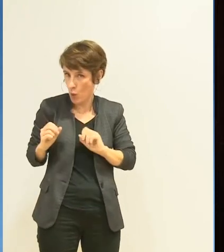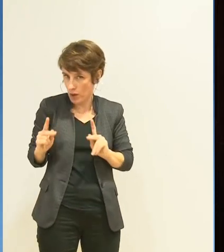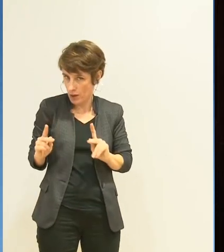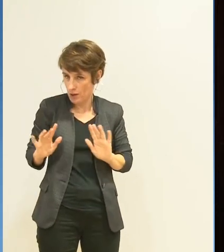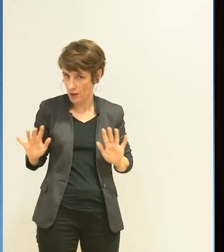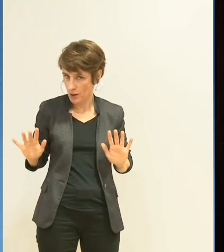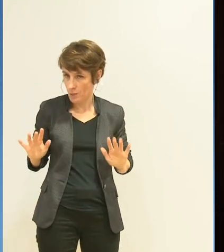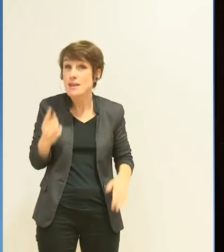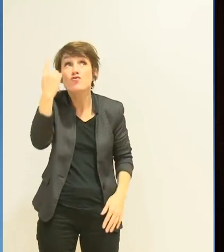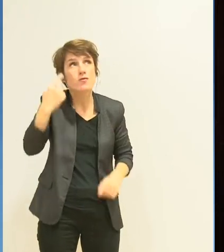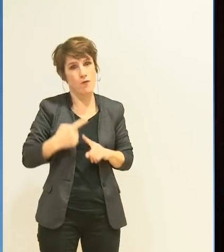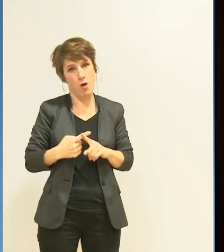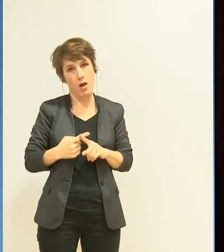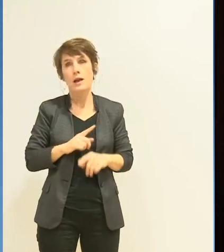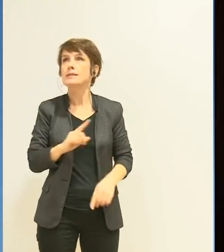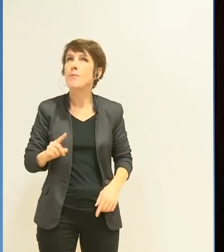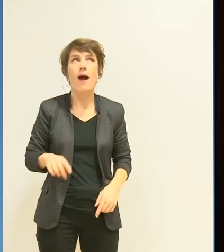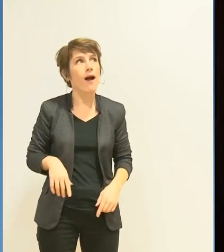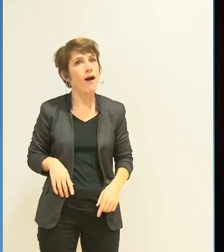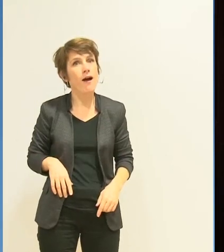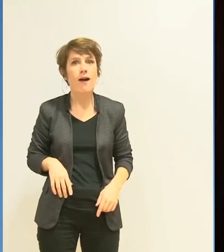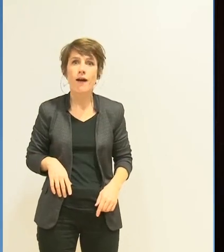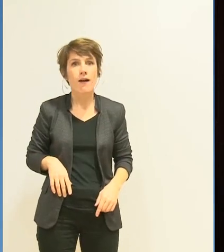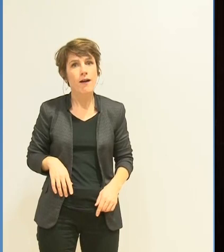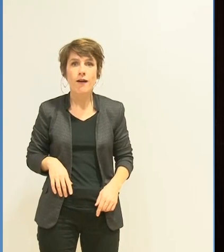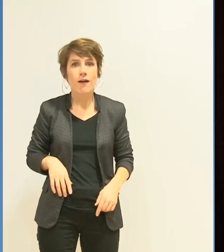voilà il faut pas non plus